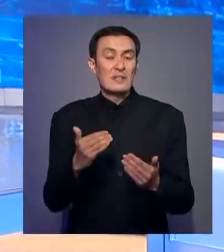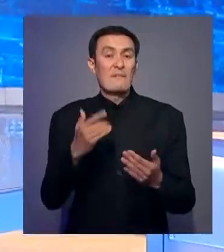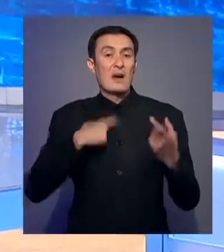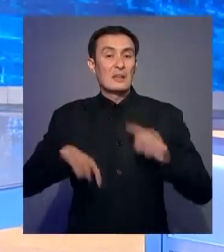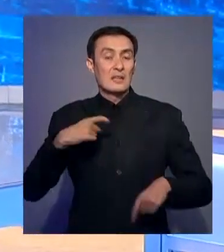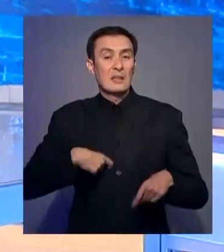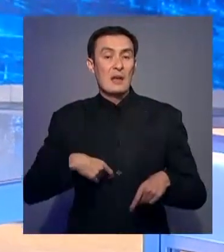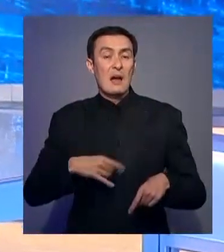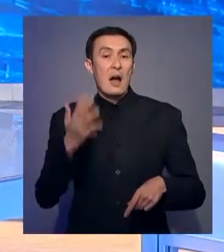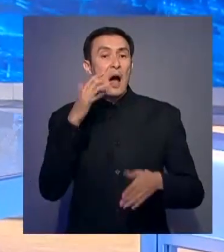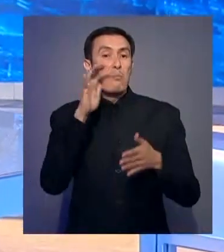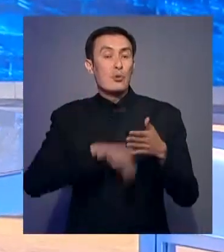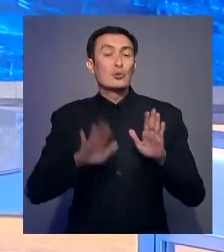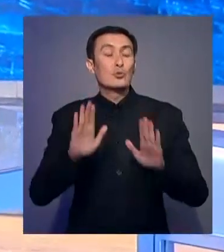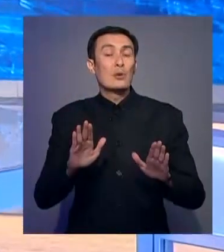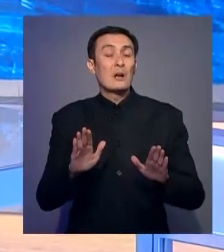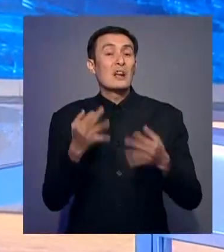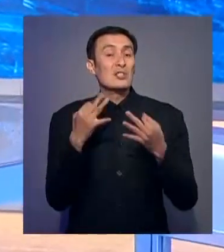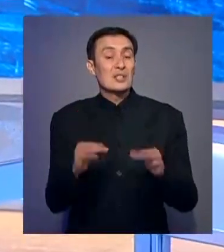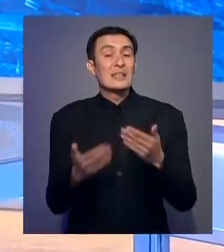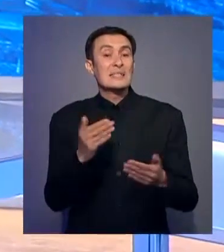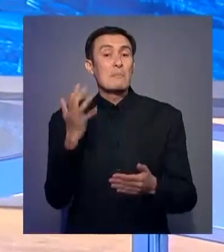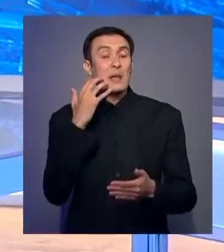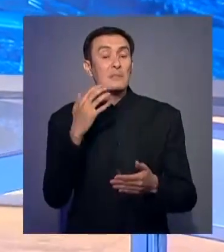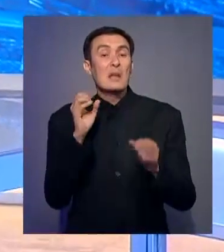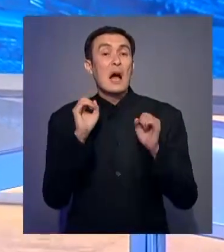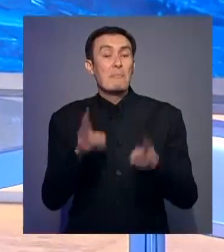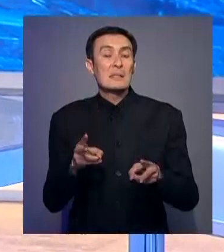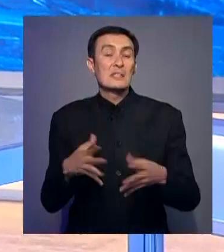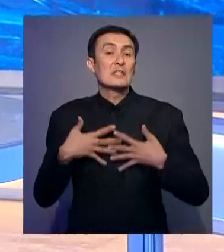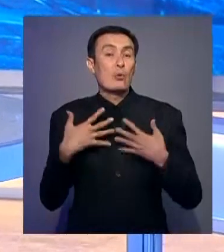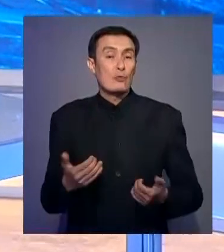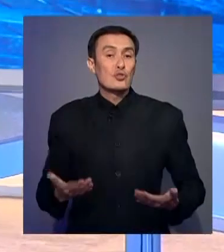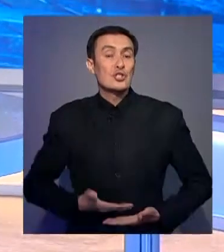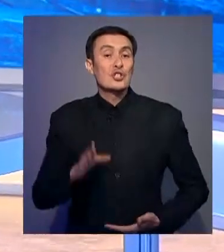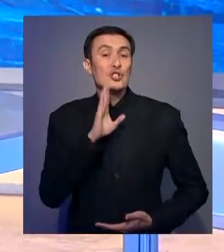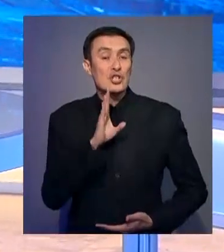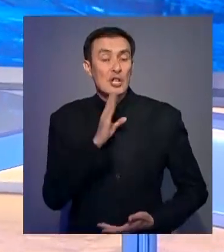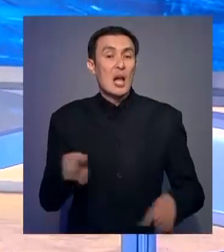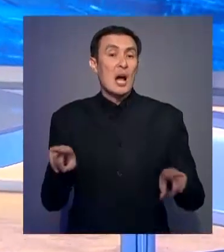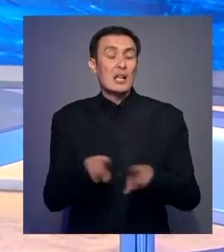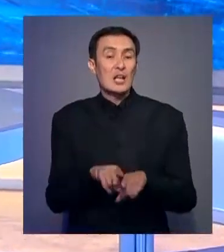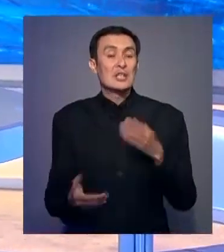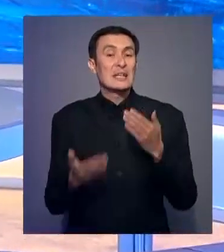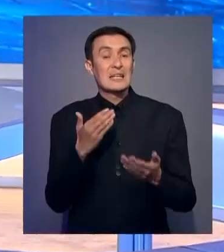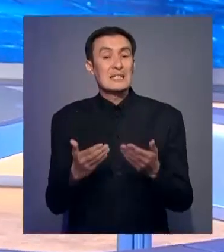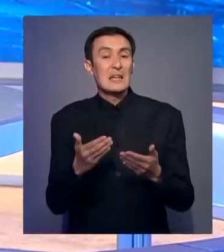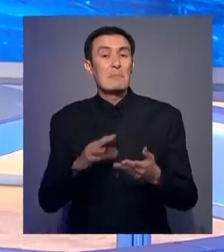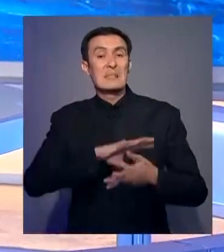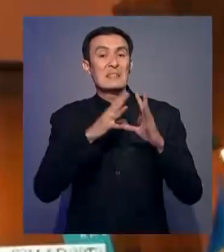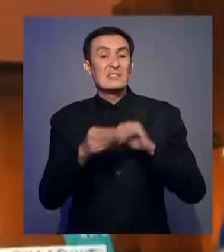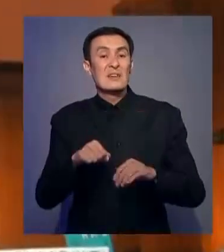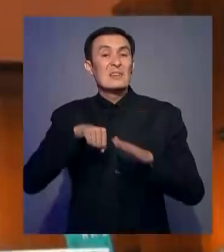Аргентине аборты разрешены только в тех случаях, когда беременность угрожает здоровью или жизни женщины, а также в случаях